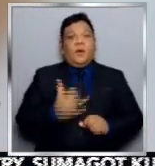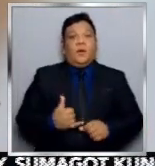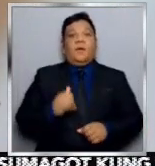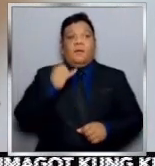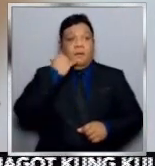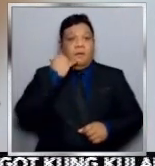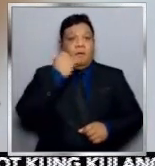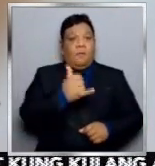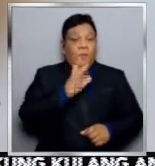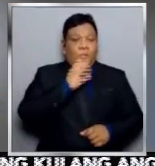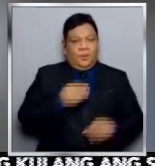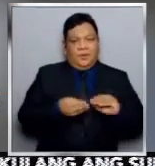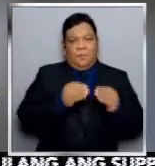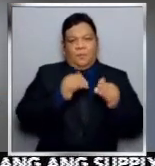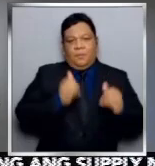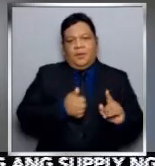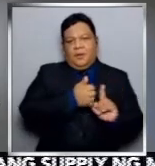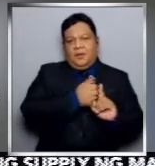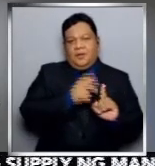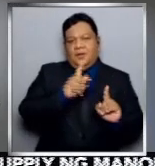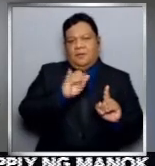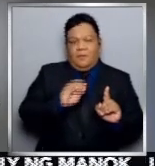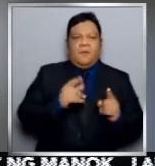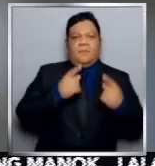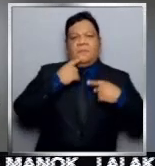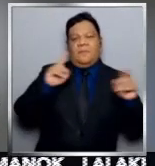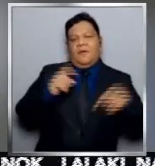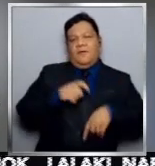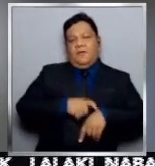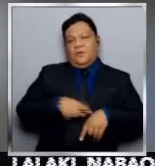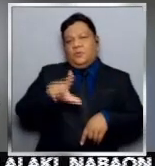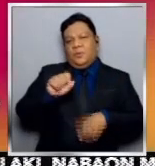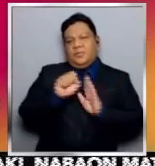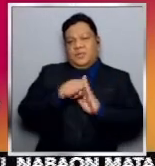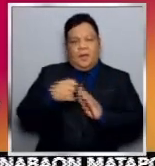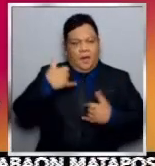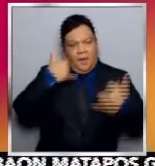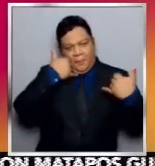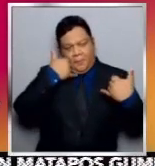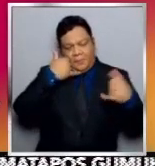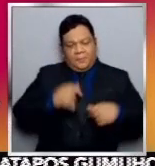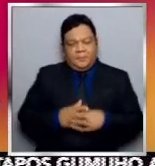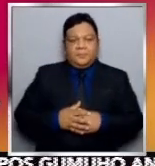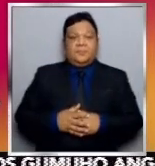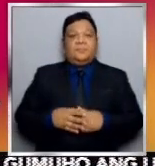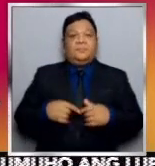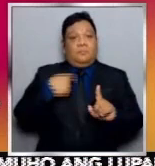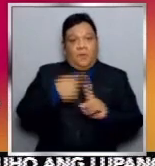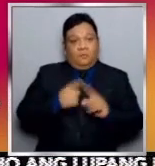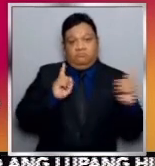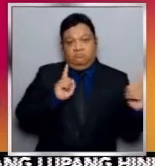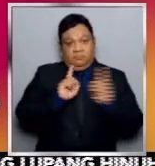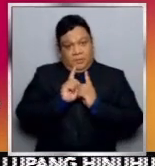ang numerong hawak ni Soo-hyun, kaya nagkaroon sila ng 20-second phone call. Bukod dyan, nilapitan pa siya ng aktor. Doon